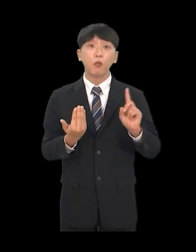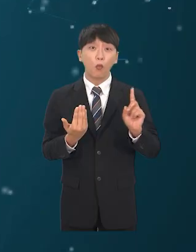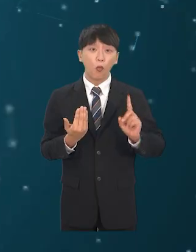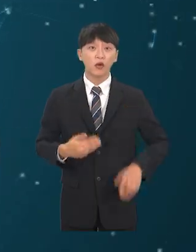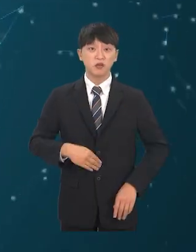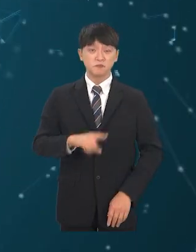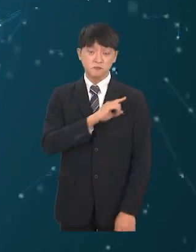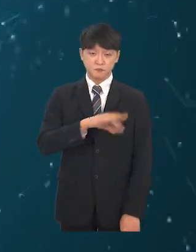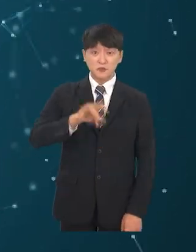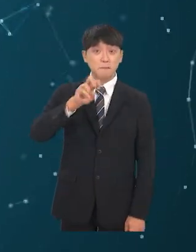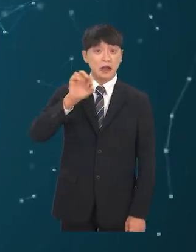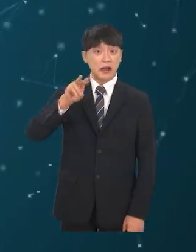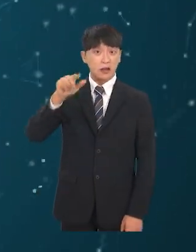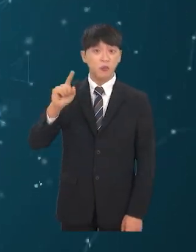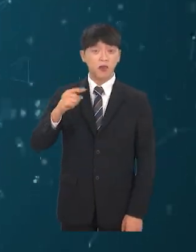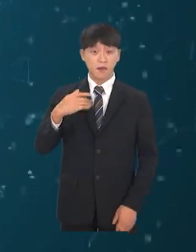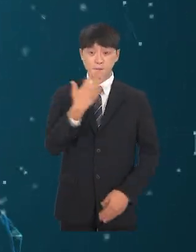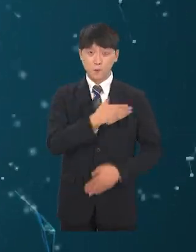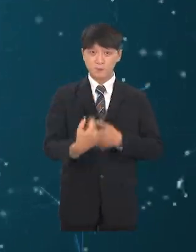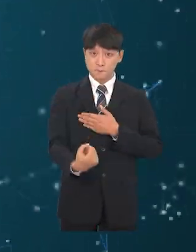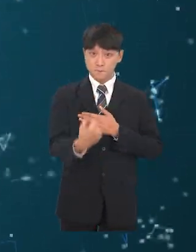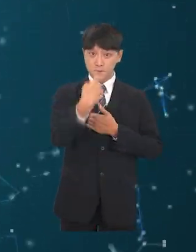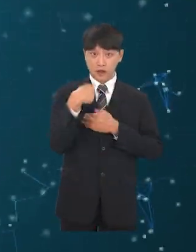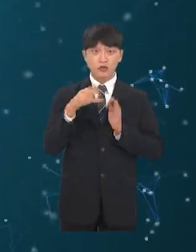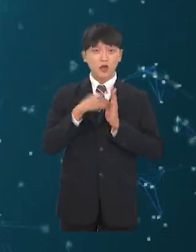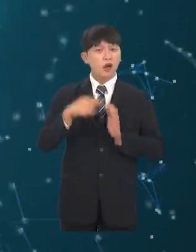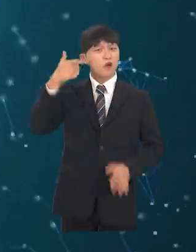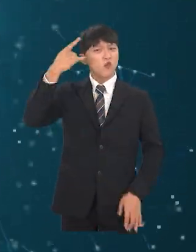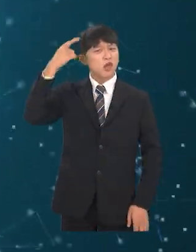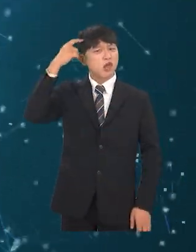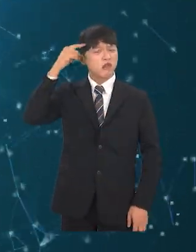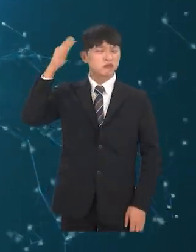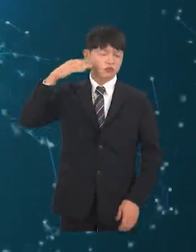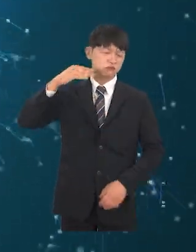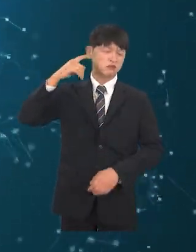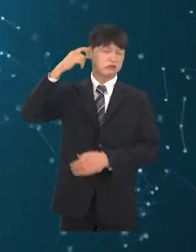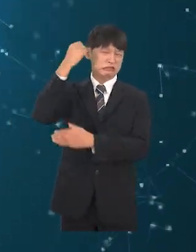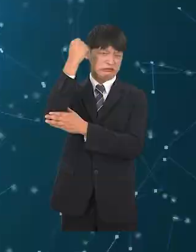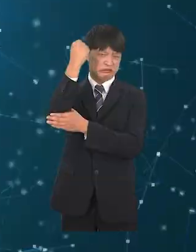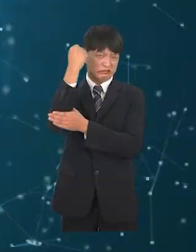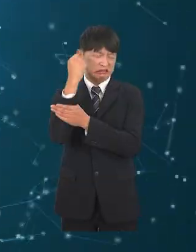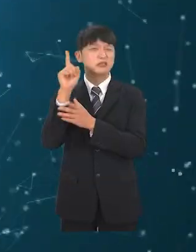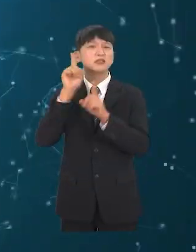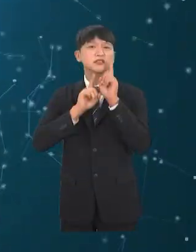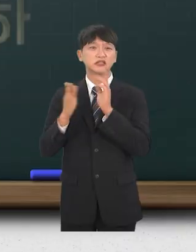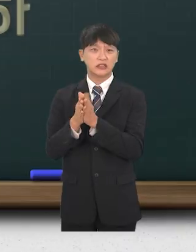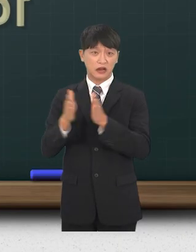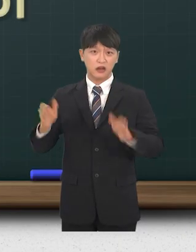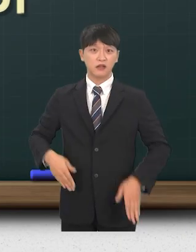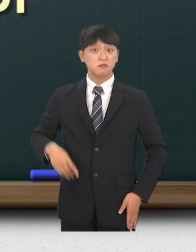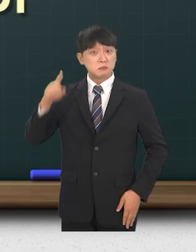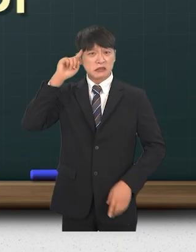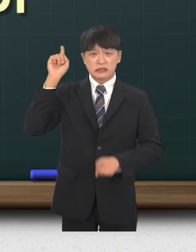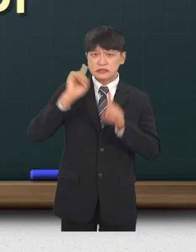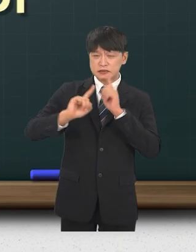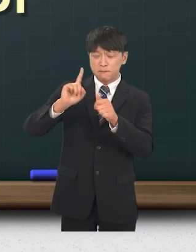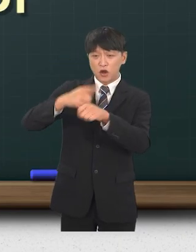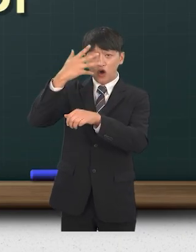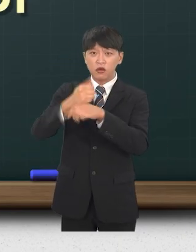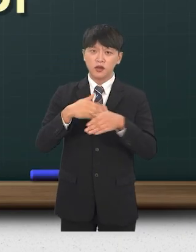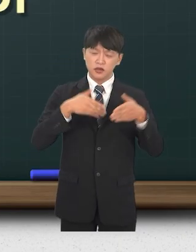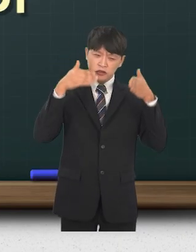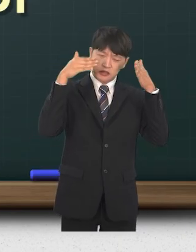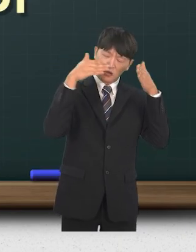따를까요? 먼저 마약은 우리 몸에 들어오는 순간 인간의 뇌부터 망가뜨리기 시작합니다. 뇌 손상으로 인한